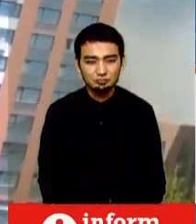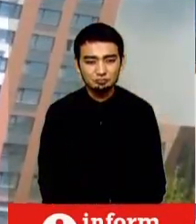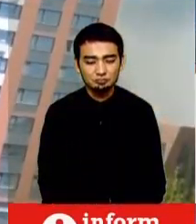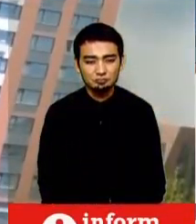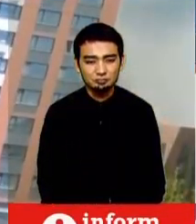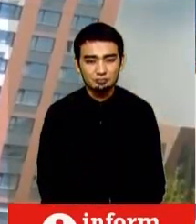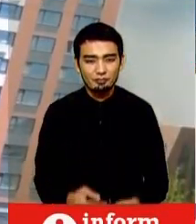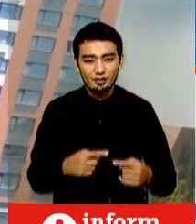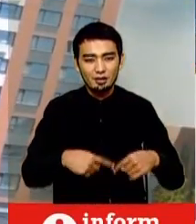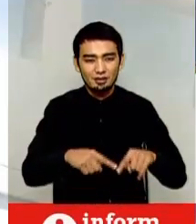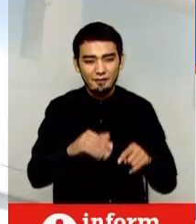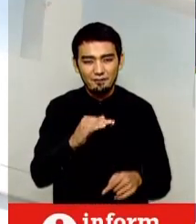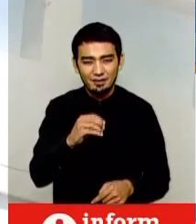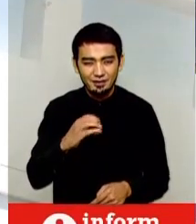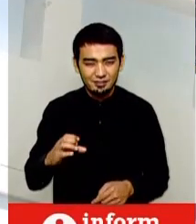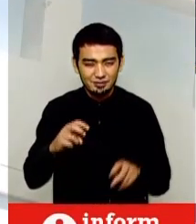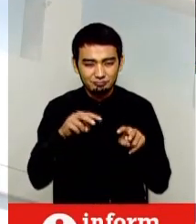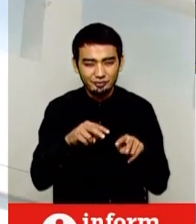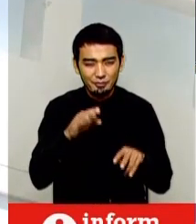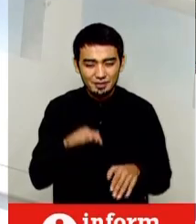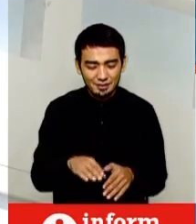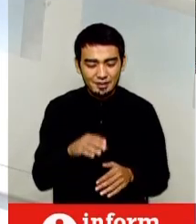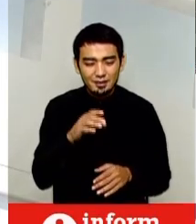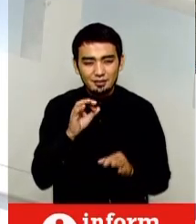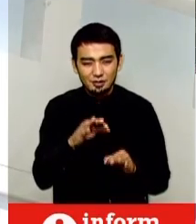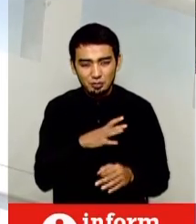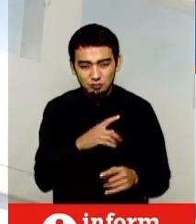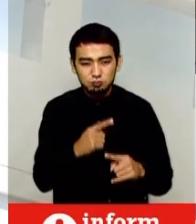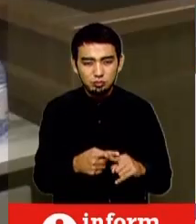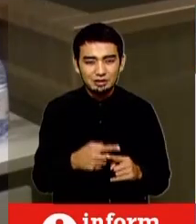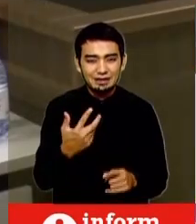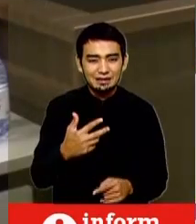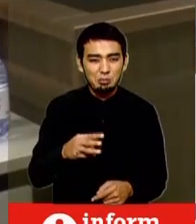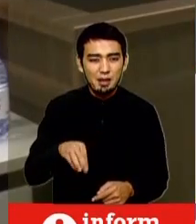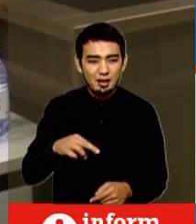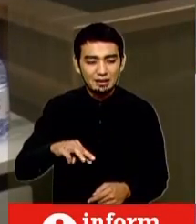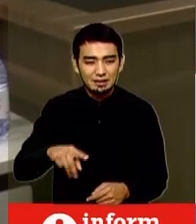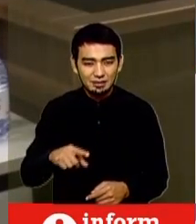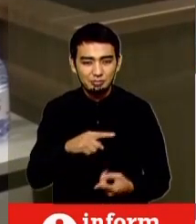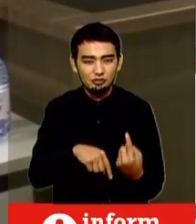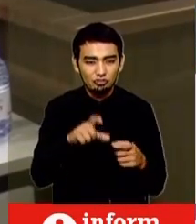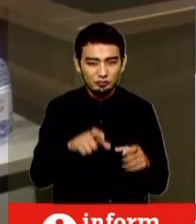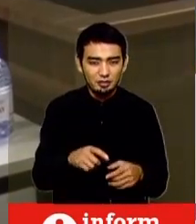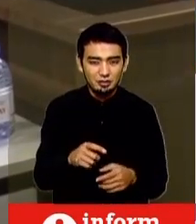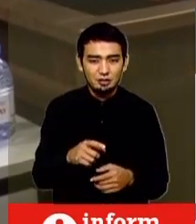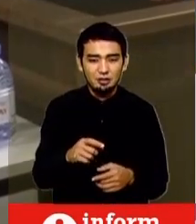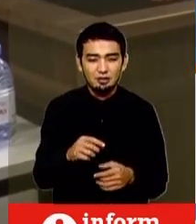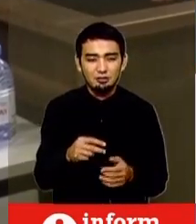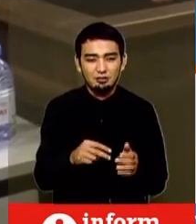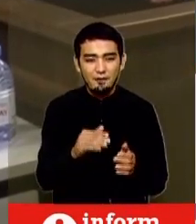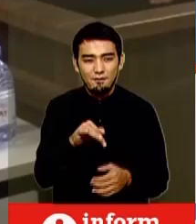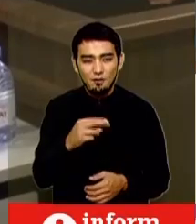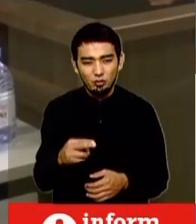В агентстве по финансовому мониторингу сообщили, дополнительно 30 миллиардов тенге предприниматель перевел Фонд